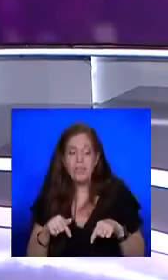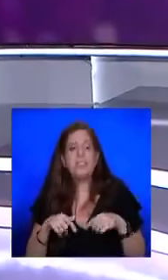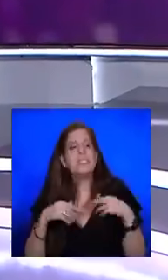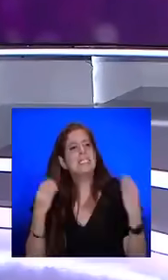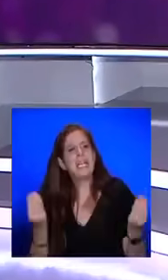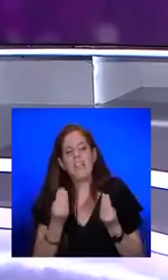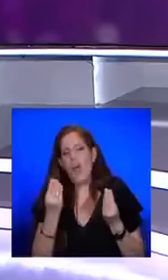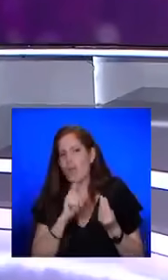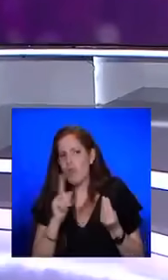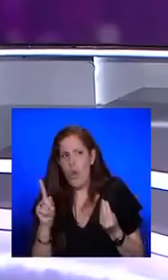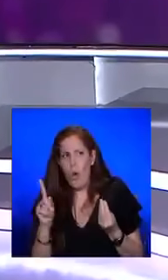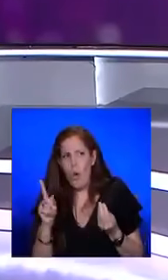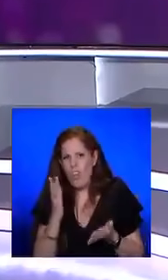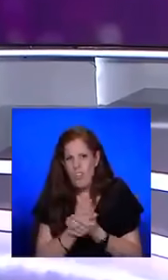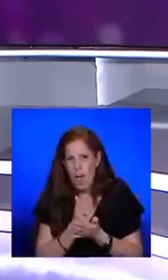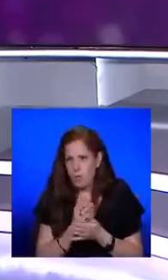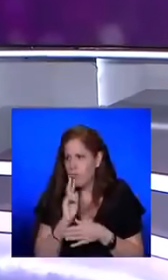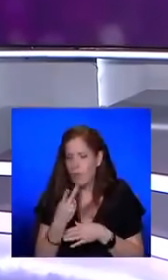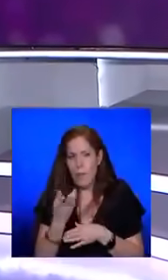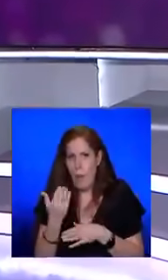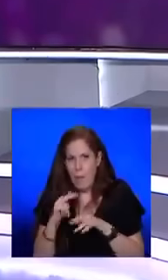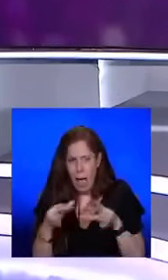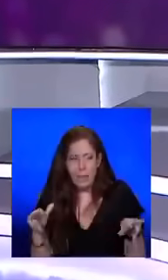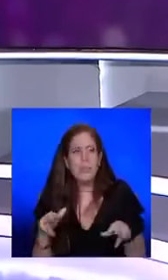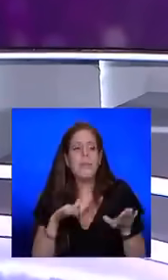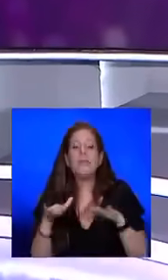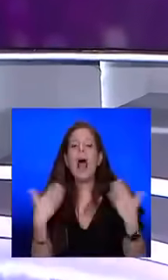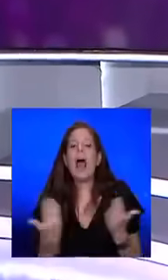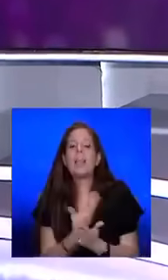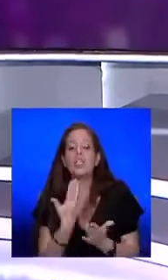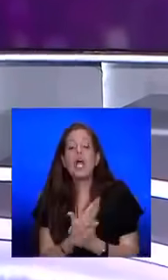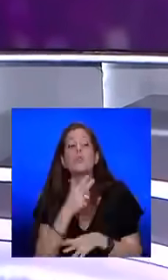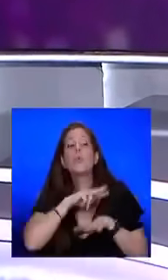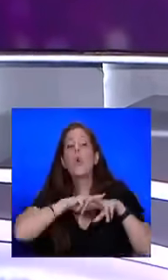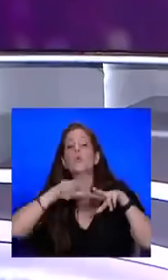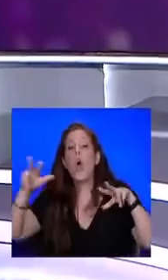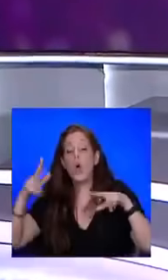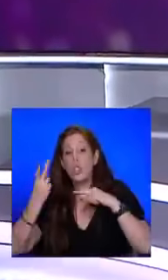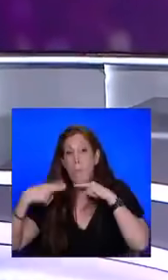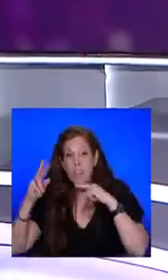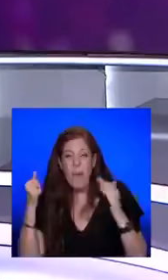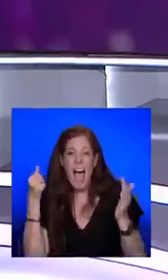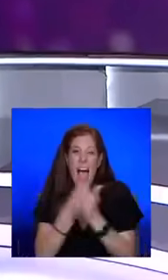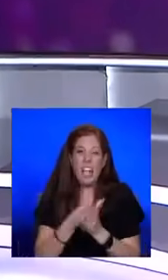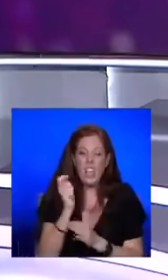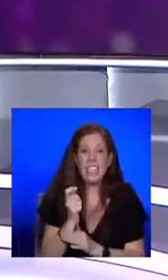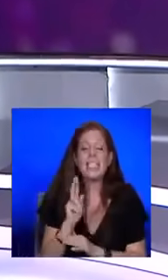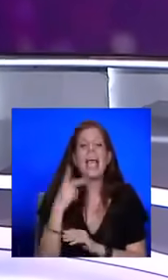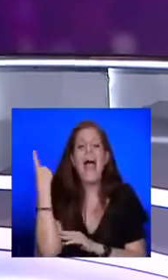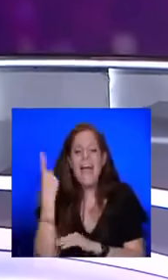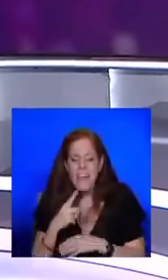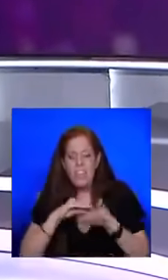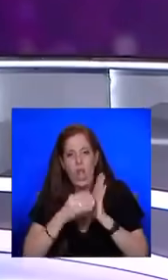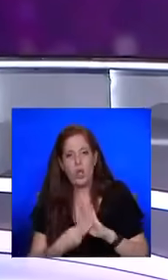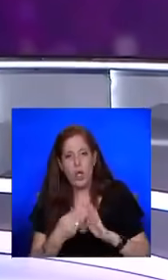העבירו כאן בארץ כבר איזה שנתיים. לממשלה החדשה היו 3 חודשים בערך מההשבעה, ועד שהכנסת תהיה חייבת לאשר תקציב